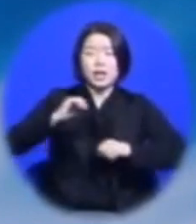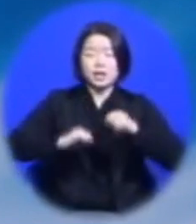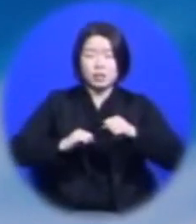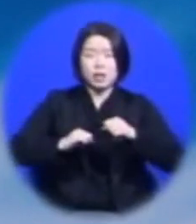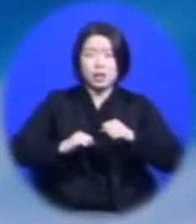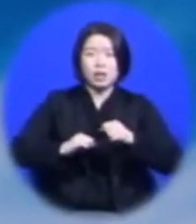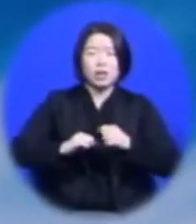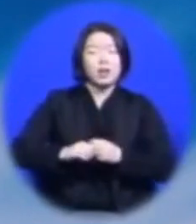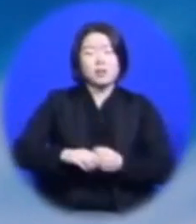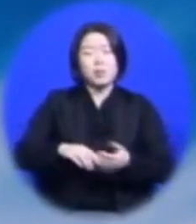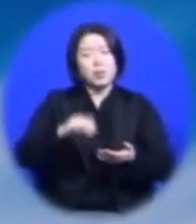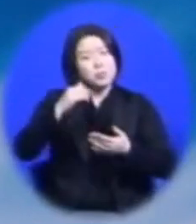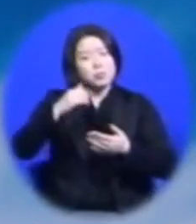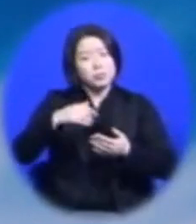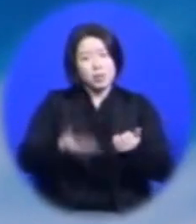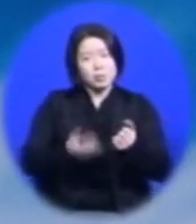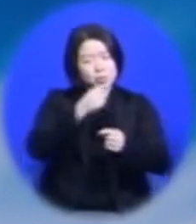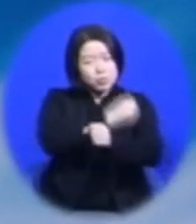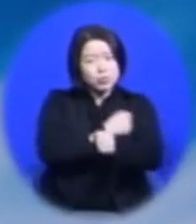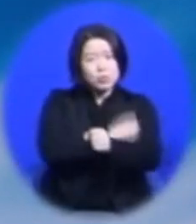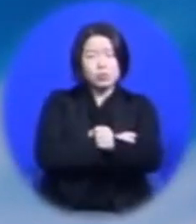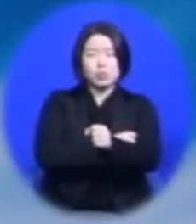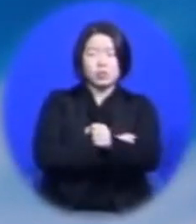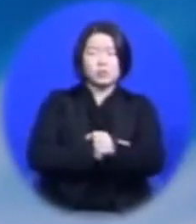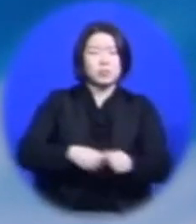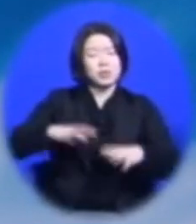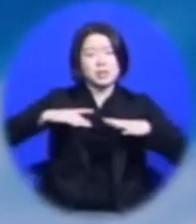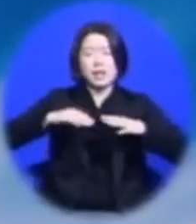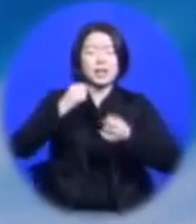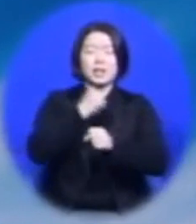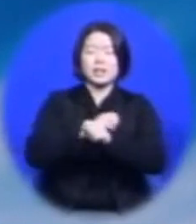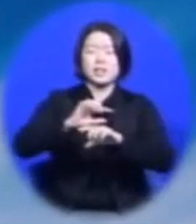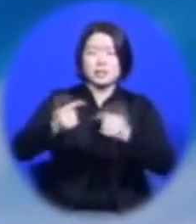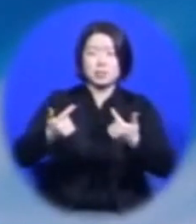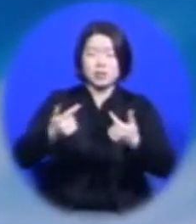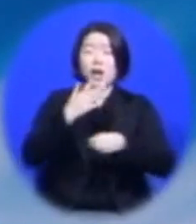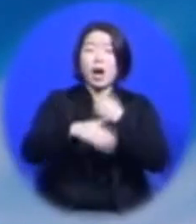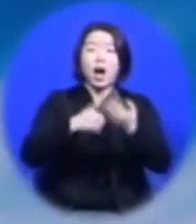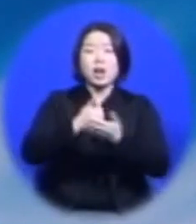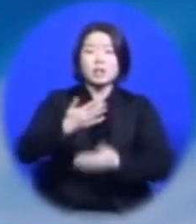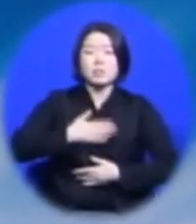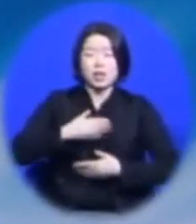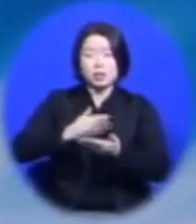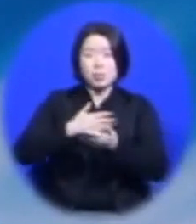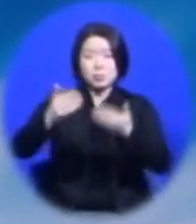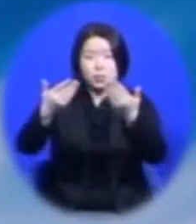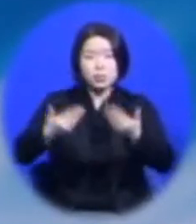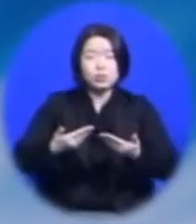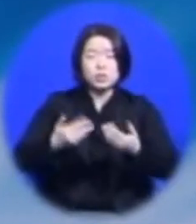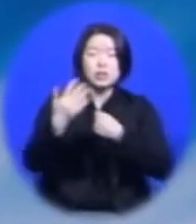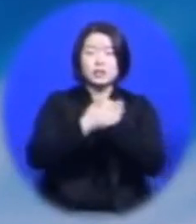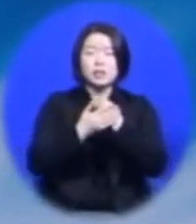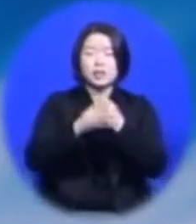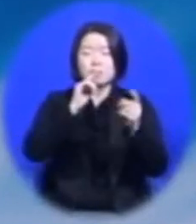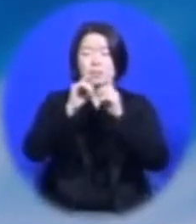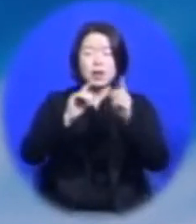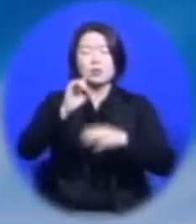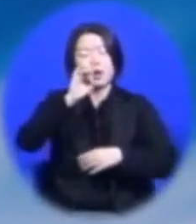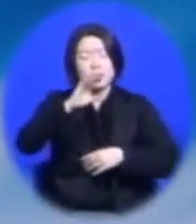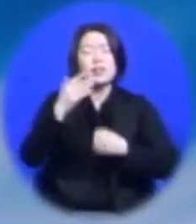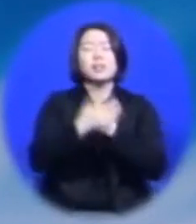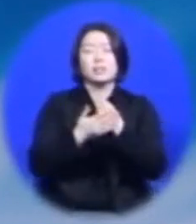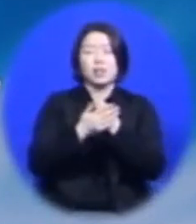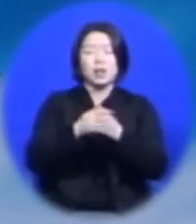공적을 자랑하게 되지 않습니다. 하나님이 나에게 베푸신 은혜는 사실 말도 안 되는 은혜예요.